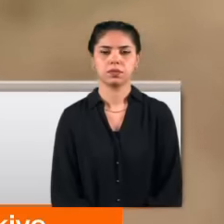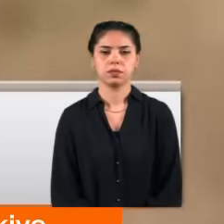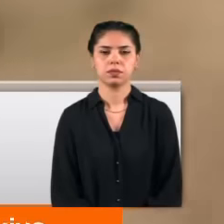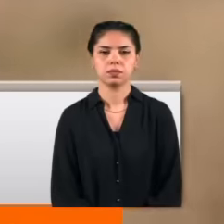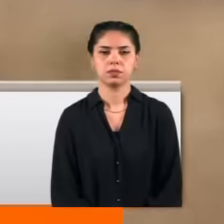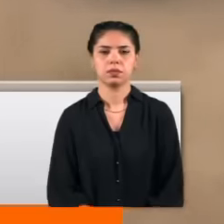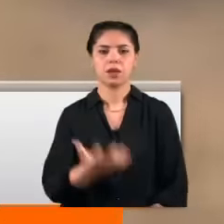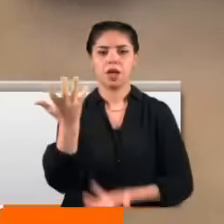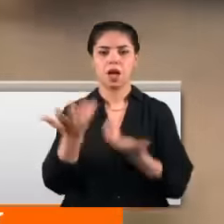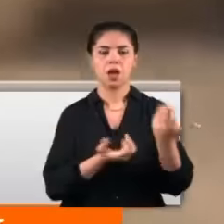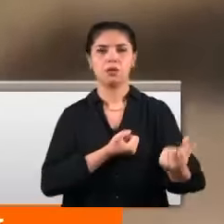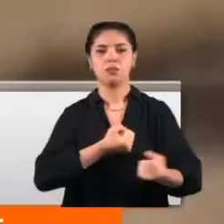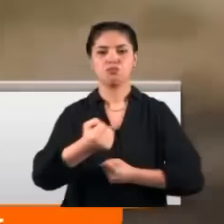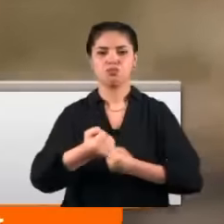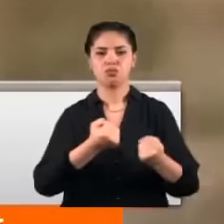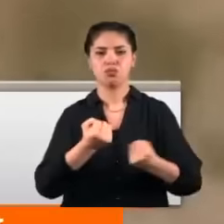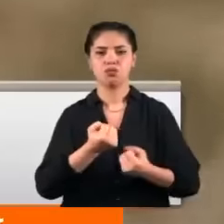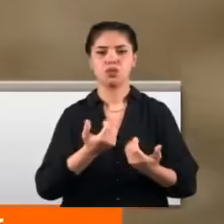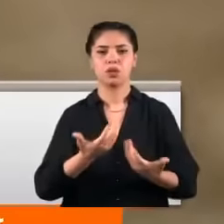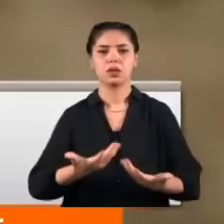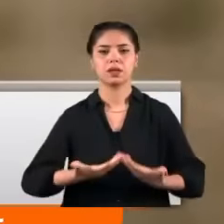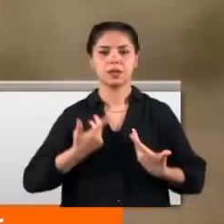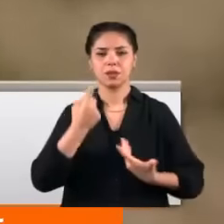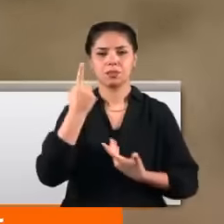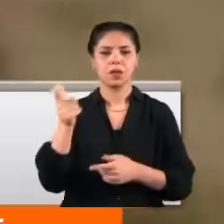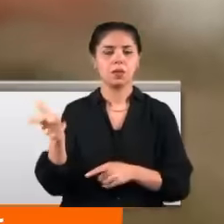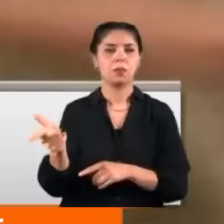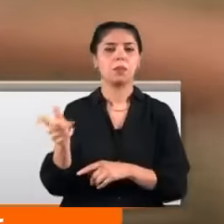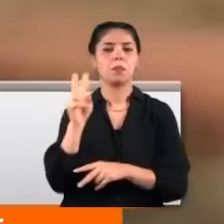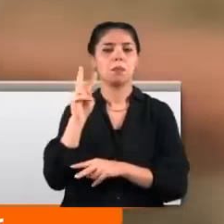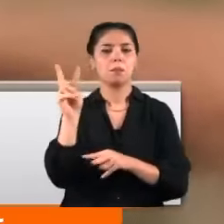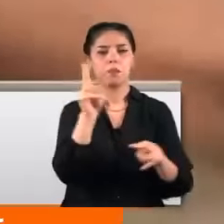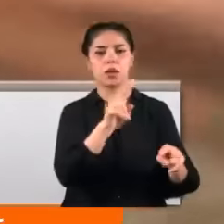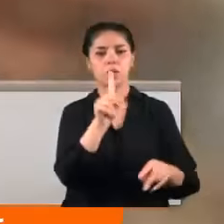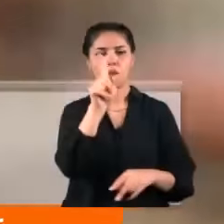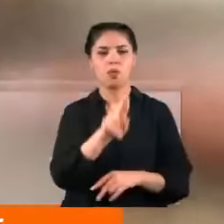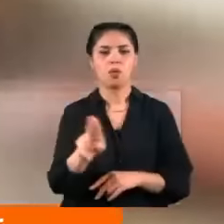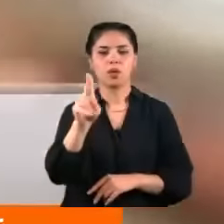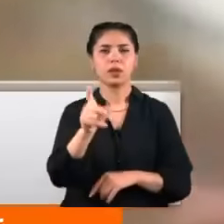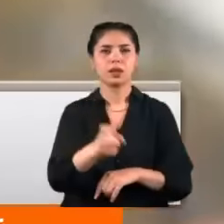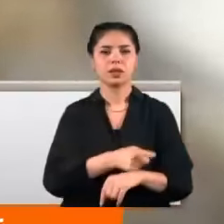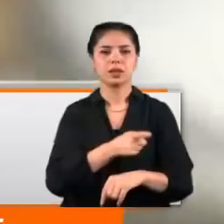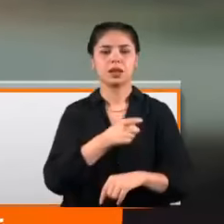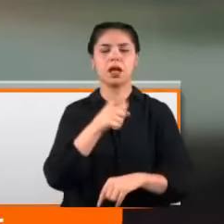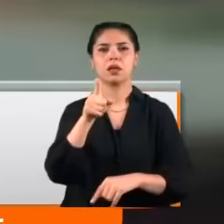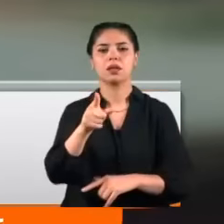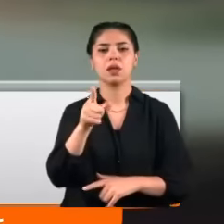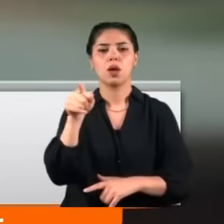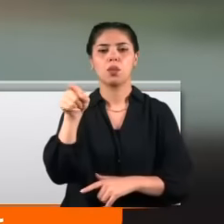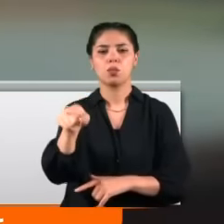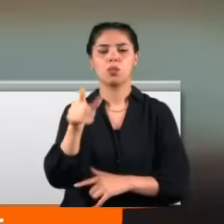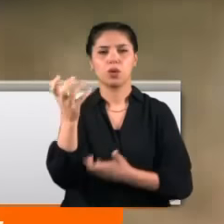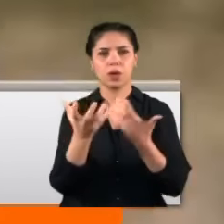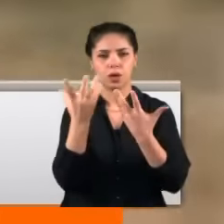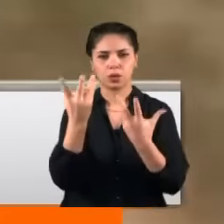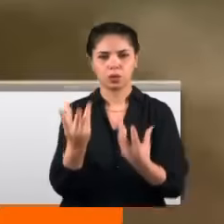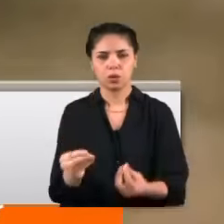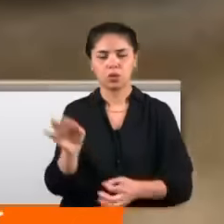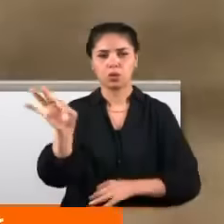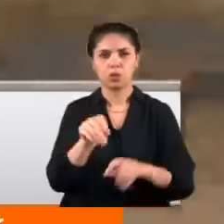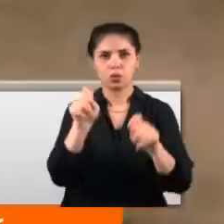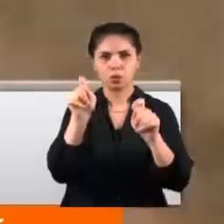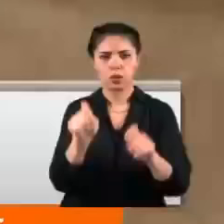Ve alevlerle mücadelede yürekleri ısıtan bir görüntü. 17 saatte söndürülen Denizli-Muğla sınırındaki yangını kontrol